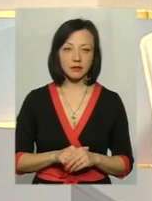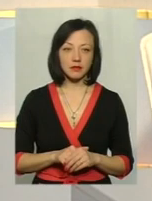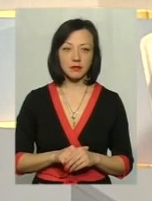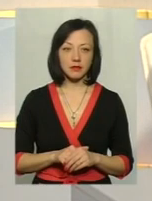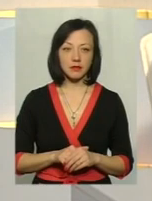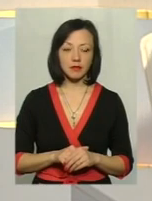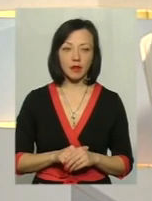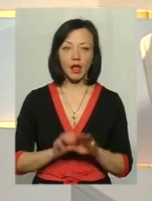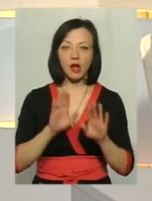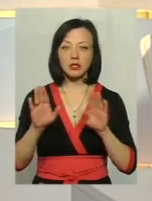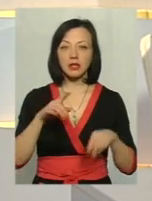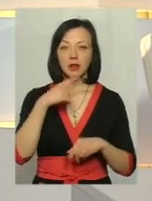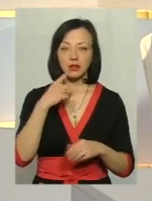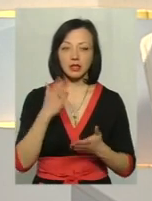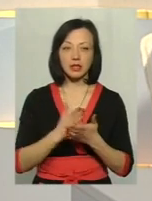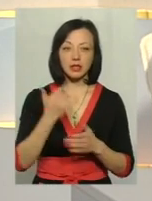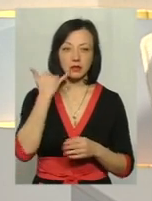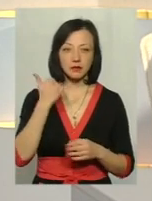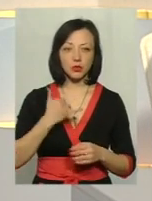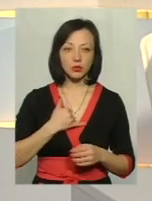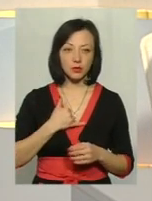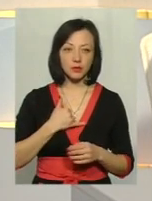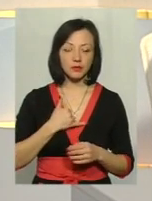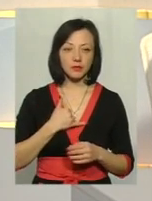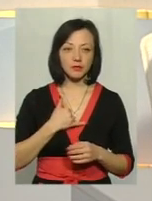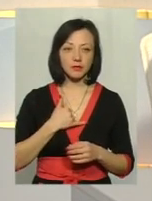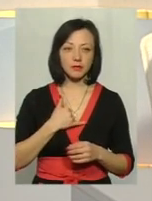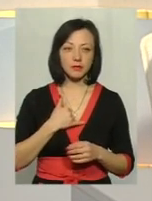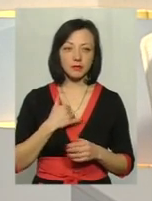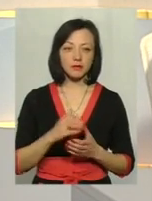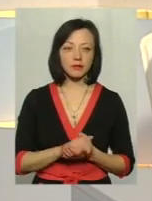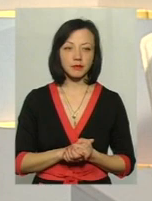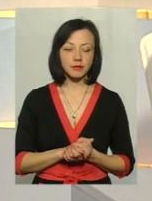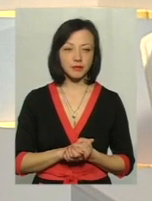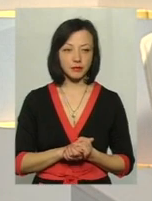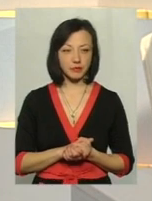Режисер каже, що у нас є знову телефонний дзвінок.